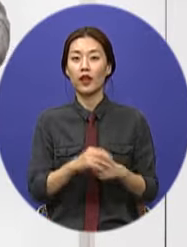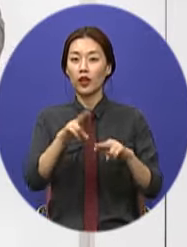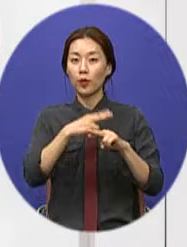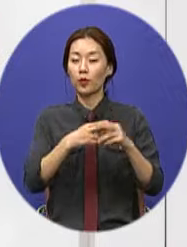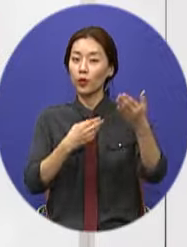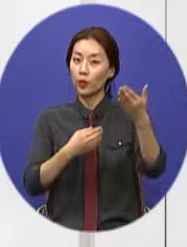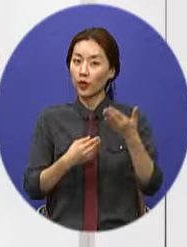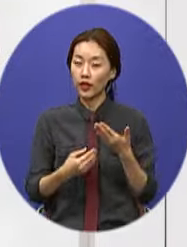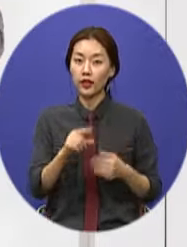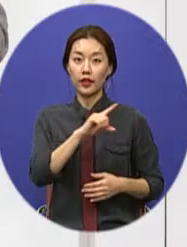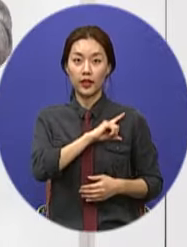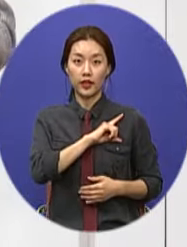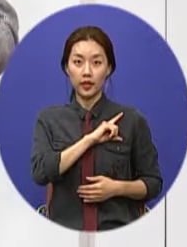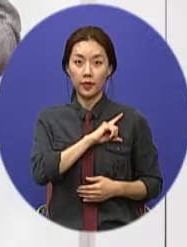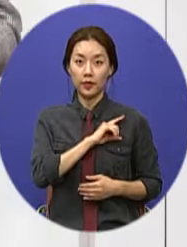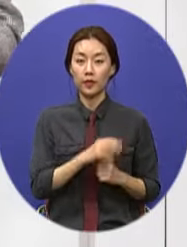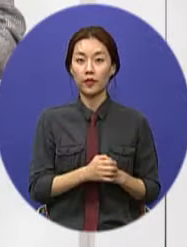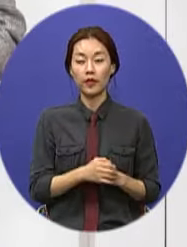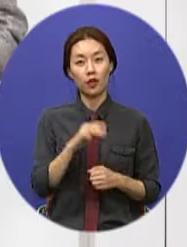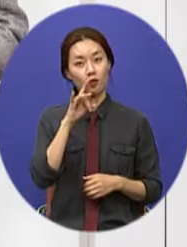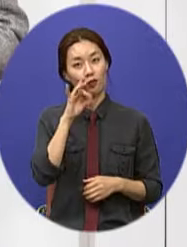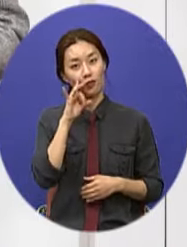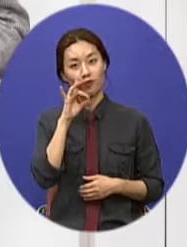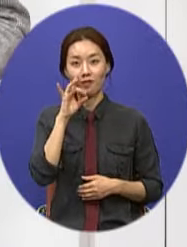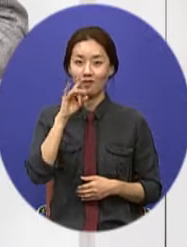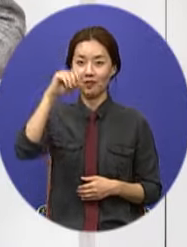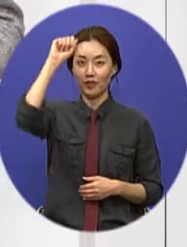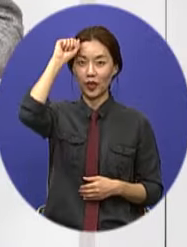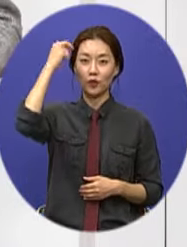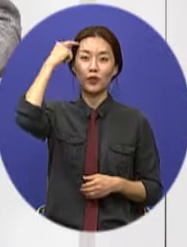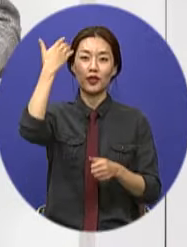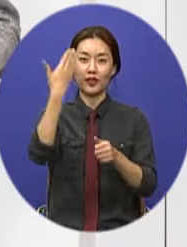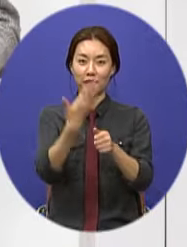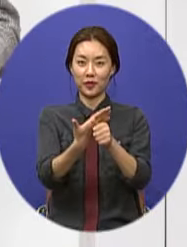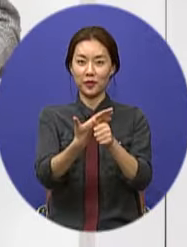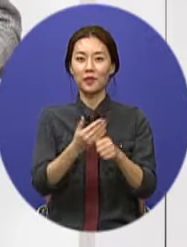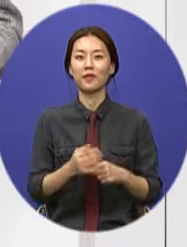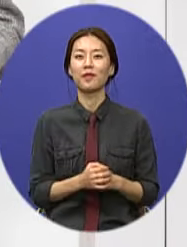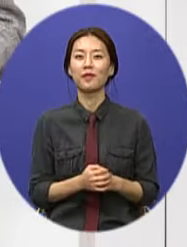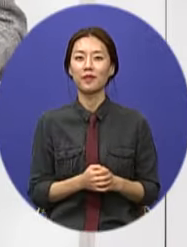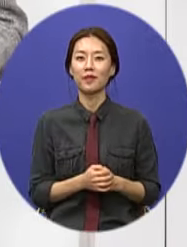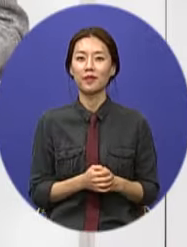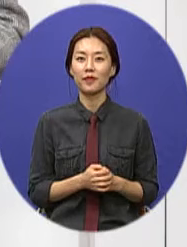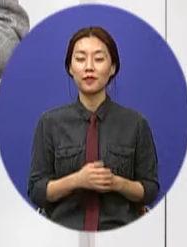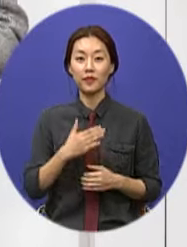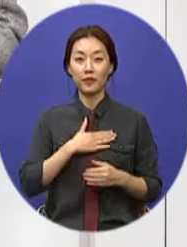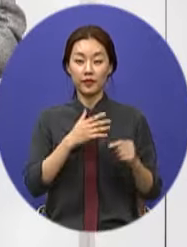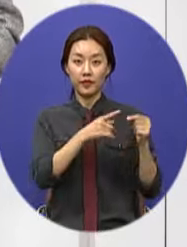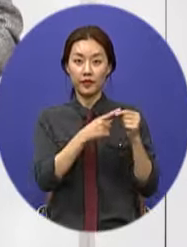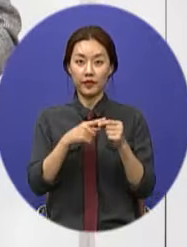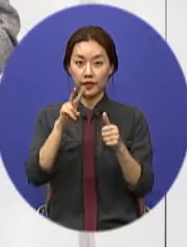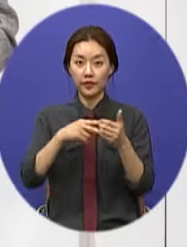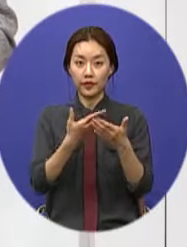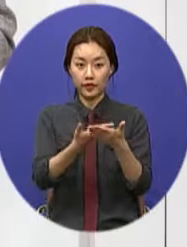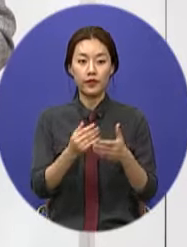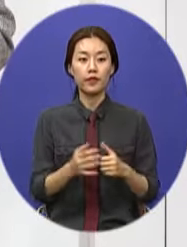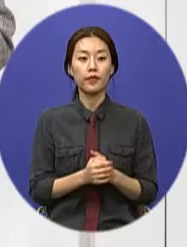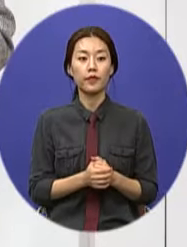받는 이름하여 알쏭달쏭 사투리 퀴즈. 자, 제가 읽어드릴게요.